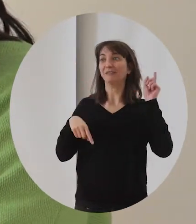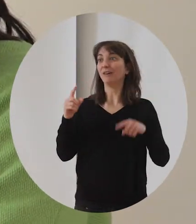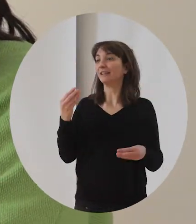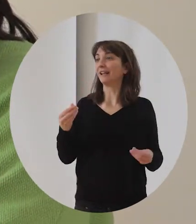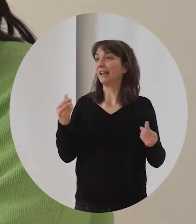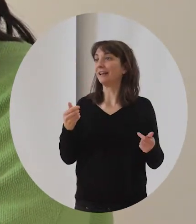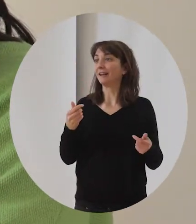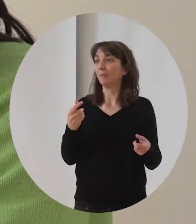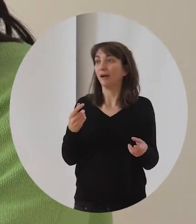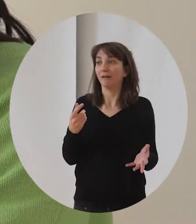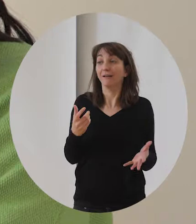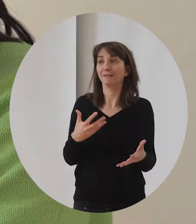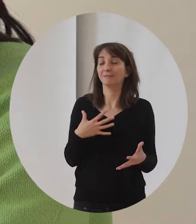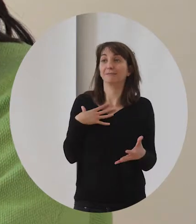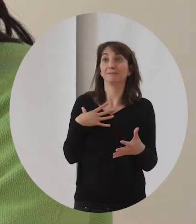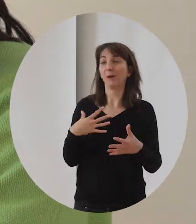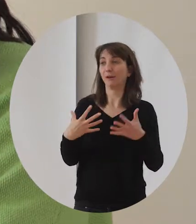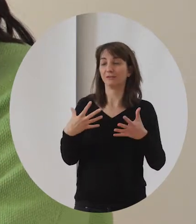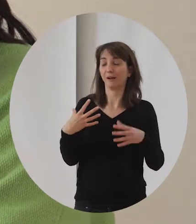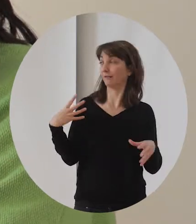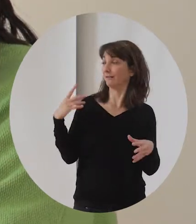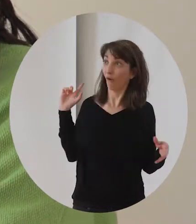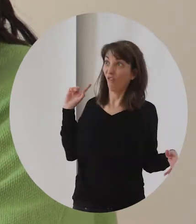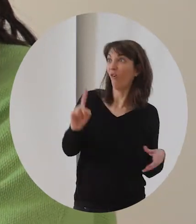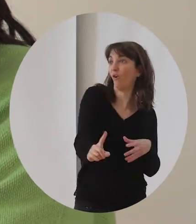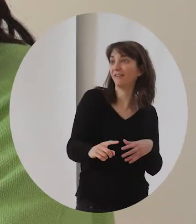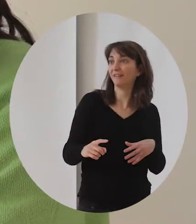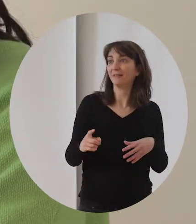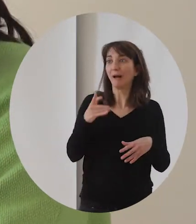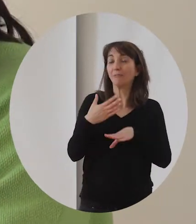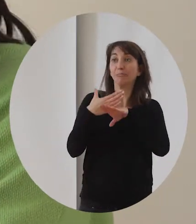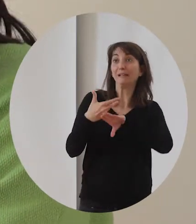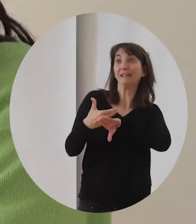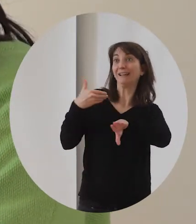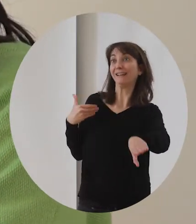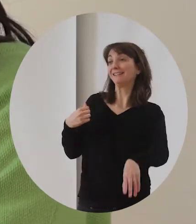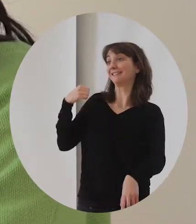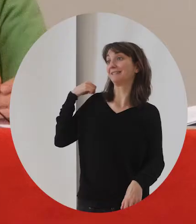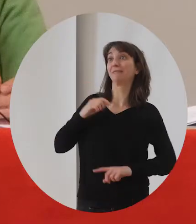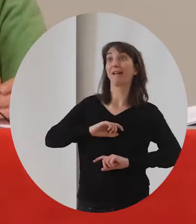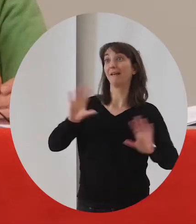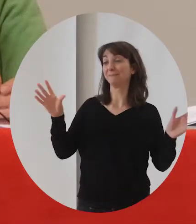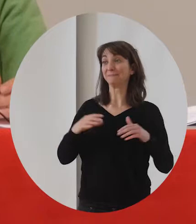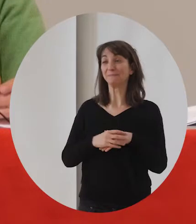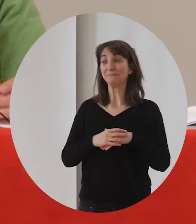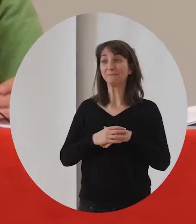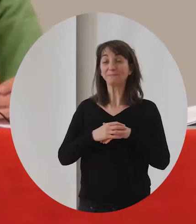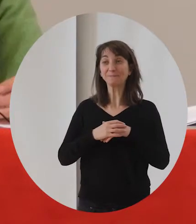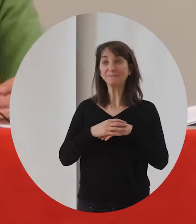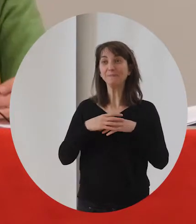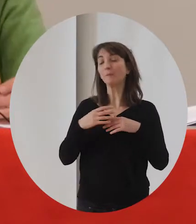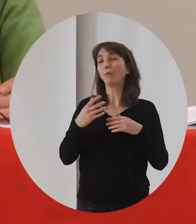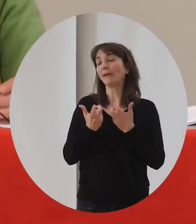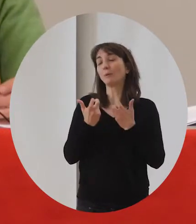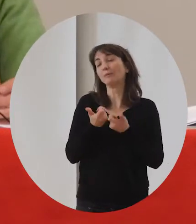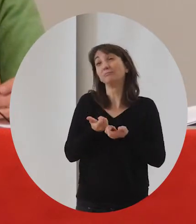façon des fois imprévue et lui fait peur, puisqu'il n'a pas pu l'anticiper. Voilà. Bon, il y a plein